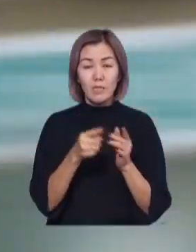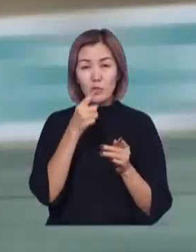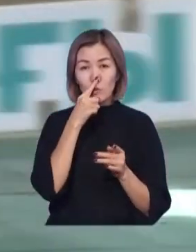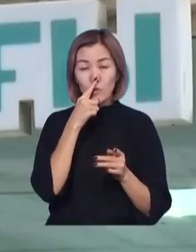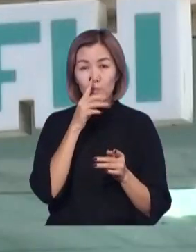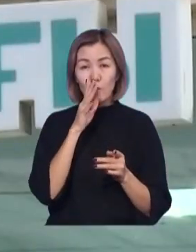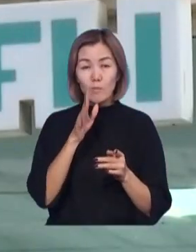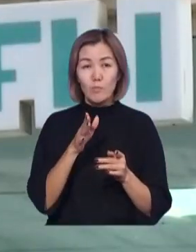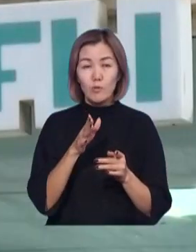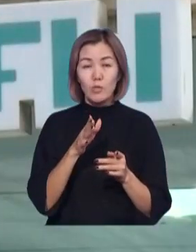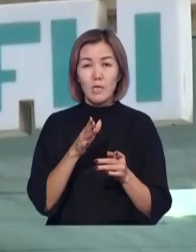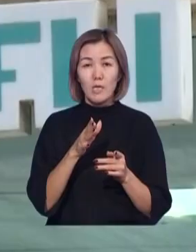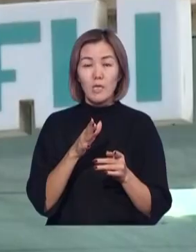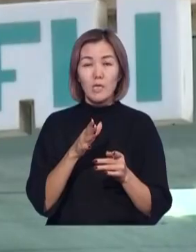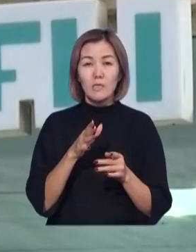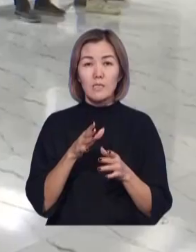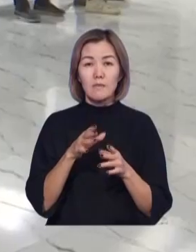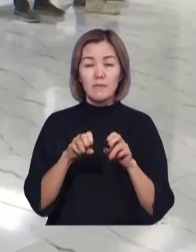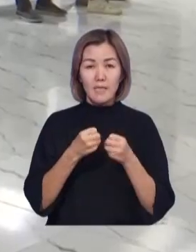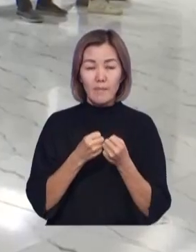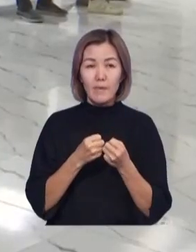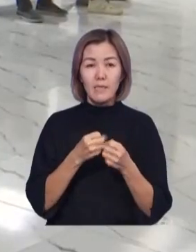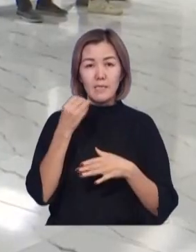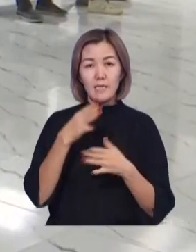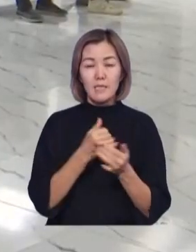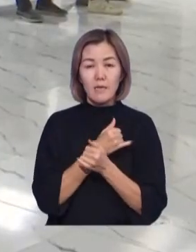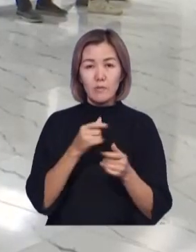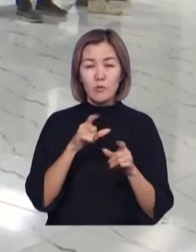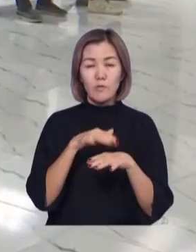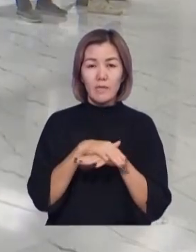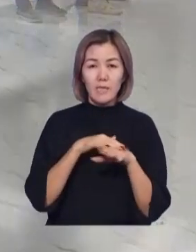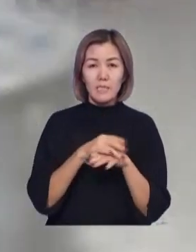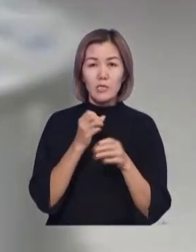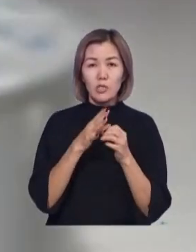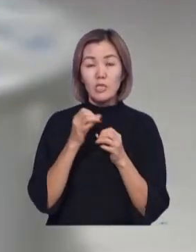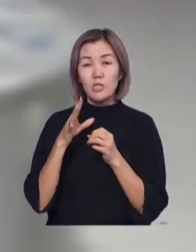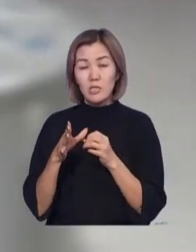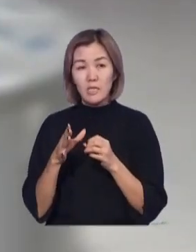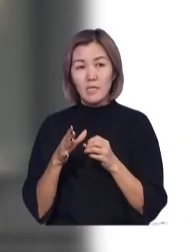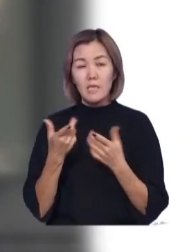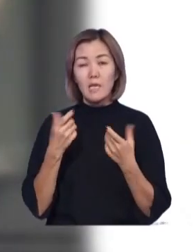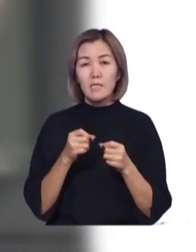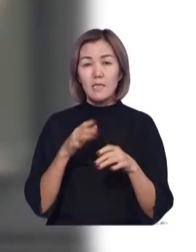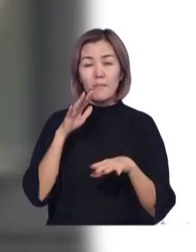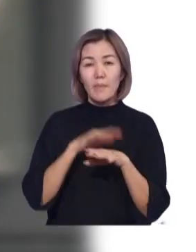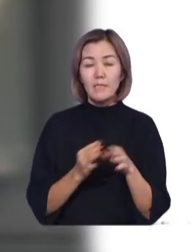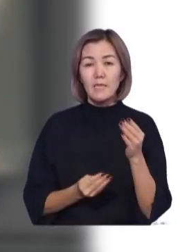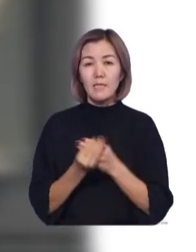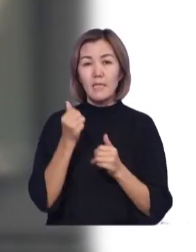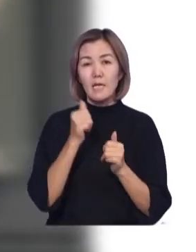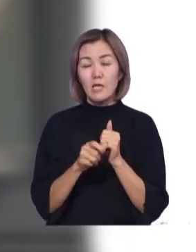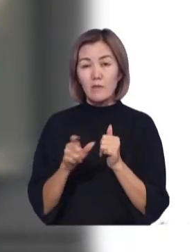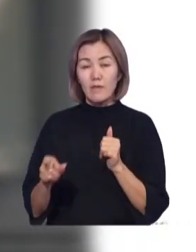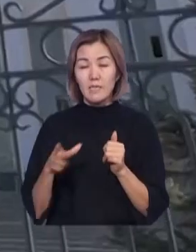времени есть Даже те кто пытался взломать систему центра обслуживания населения 1414 где имеется база данных на каждого